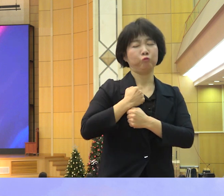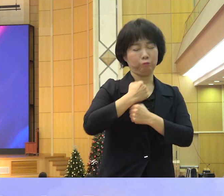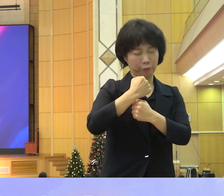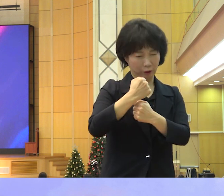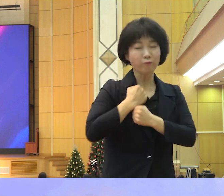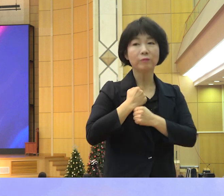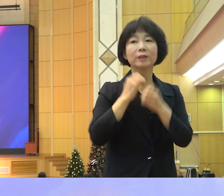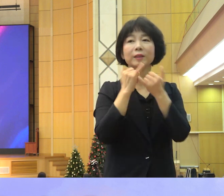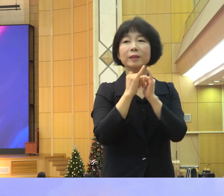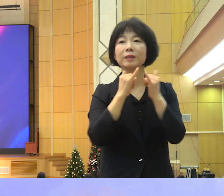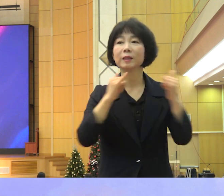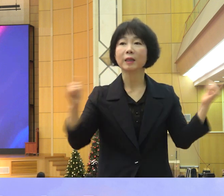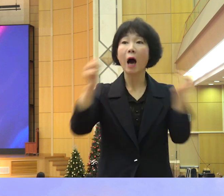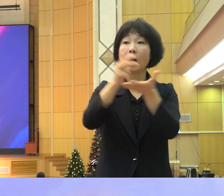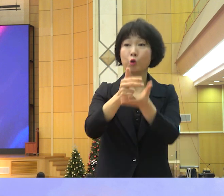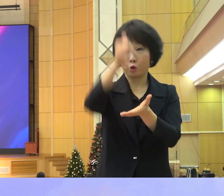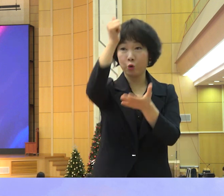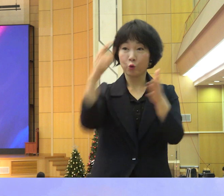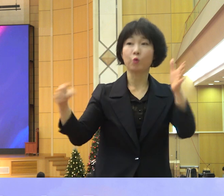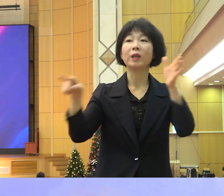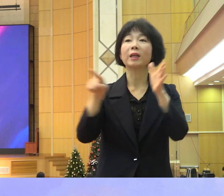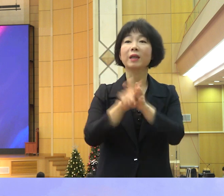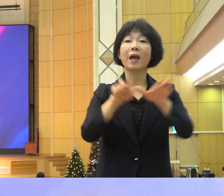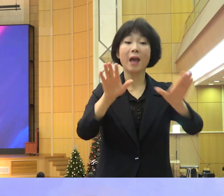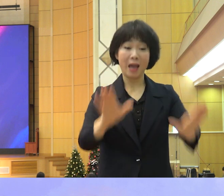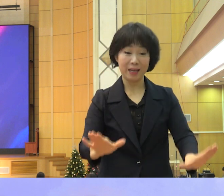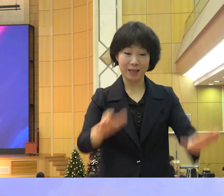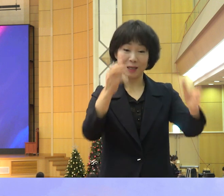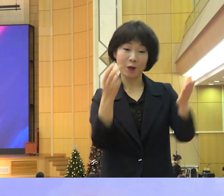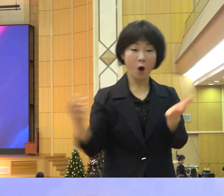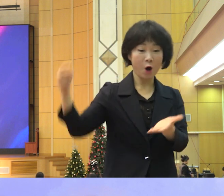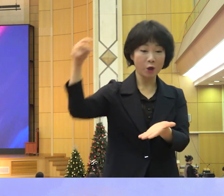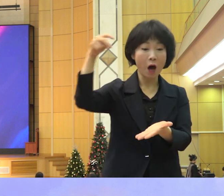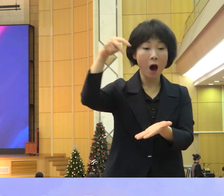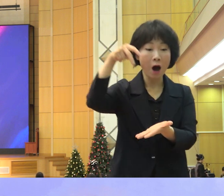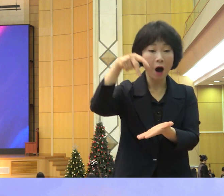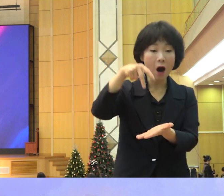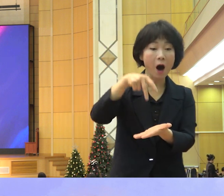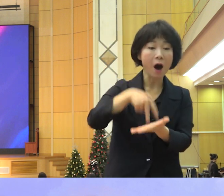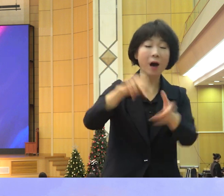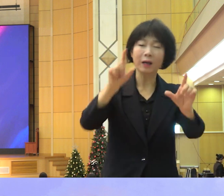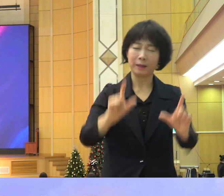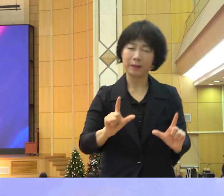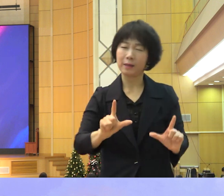십자가 군병들아, 주 위에 일어나